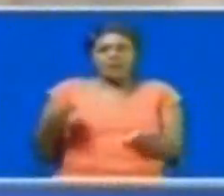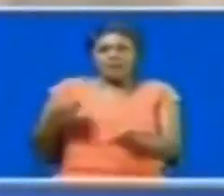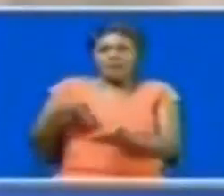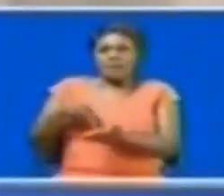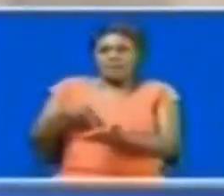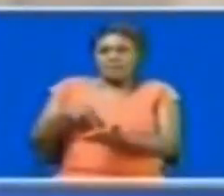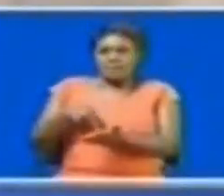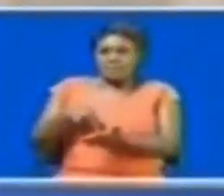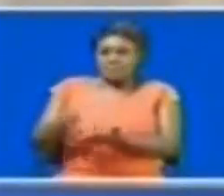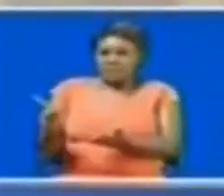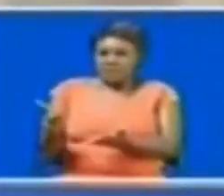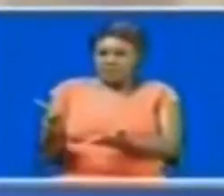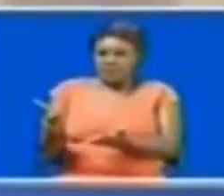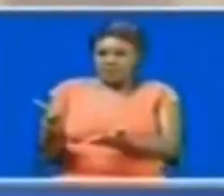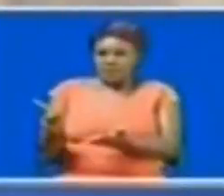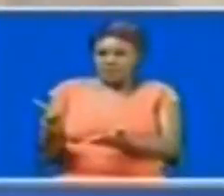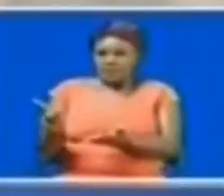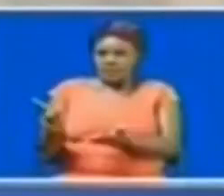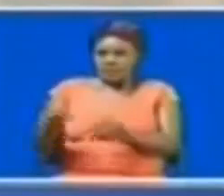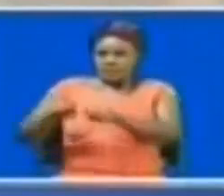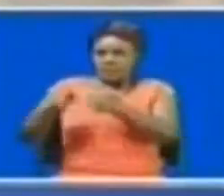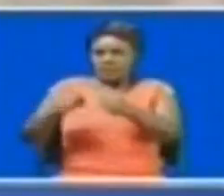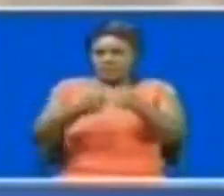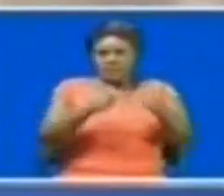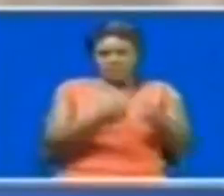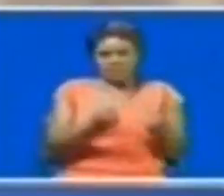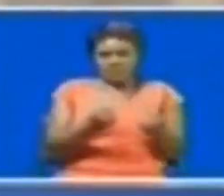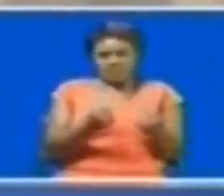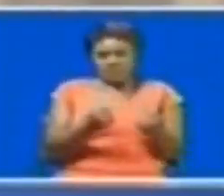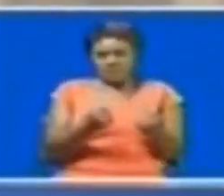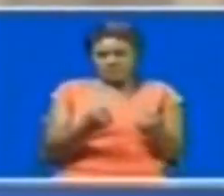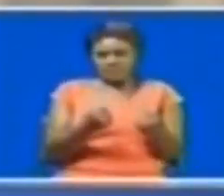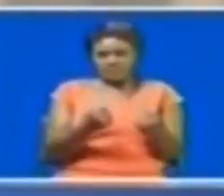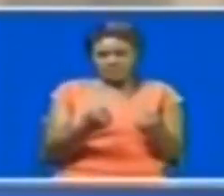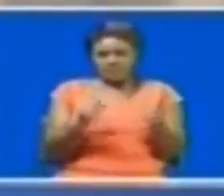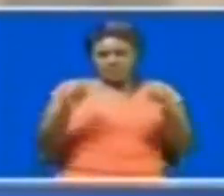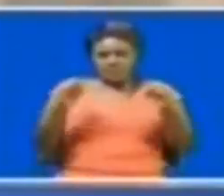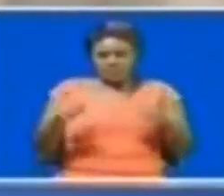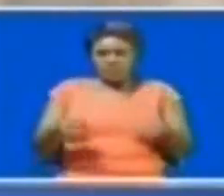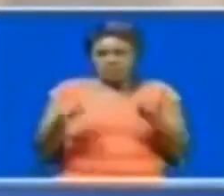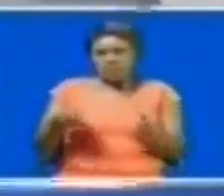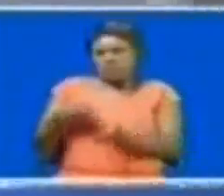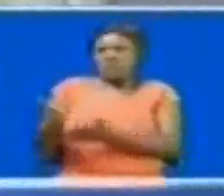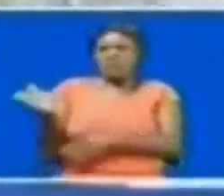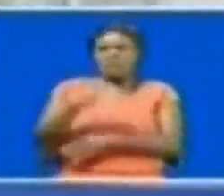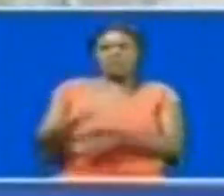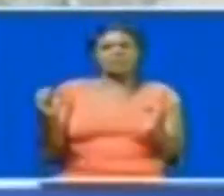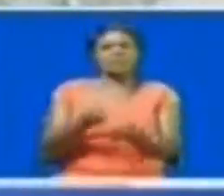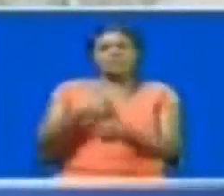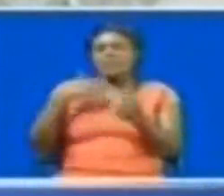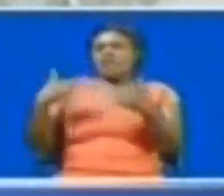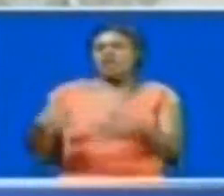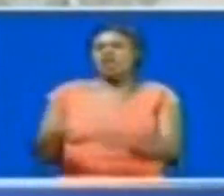We paid a lot for it, and I think that amount of damage, I don't think like anybody else can like give that back to us.